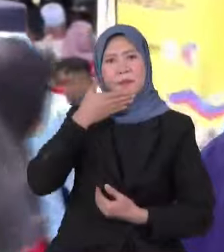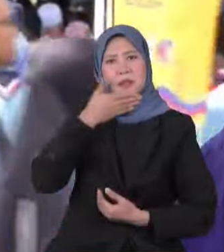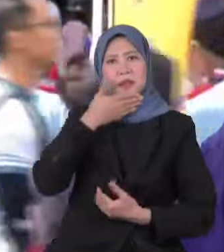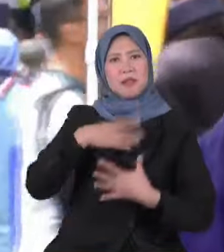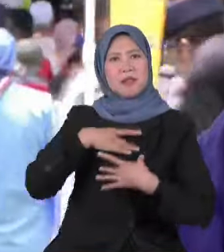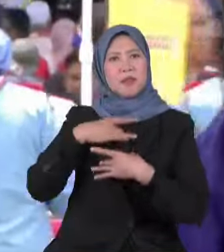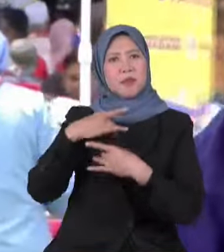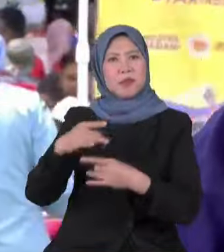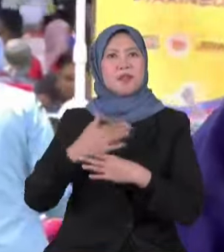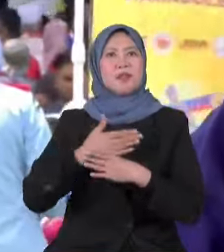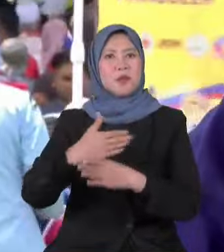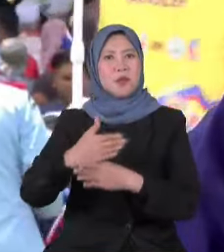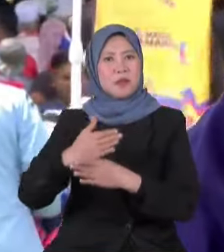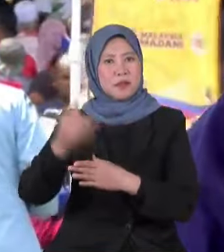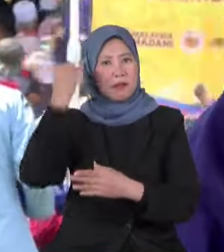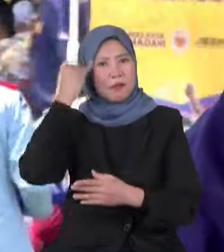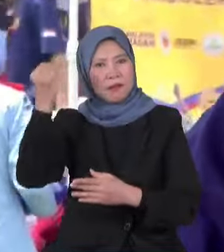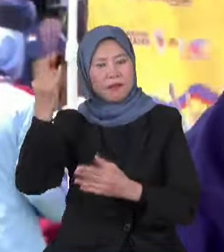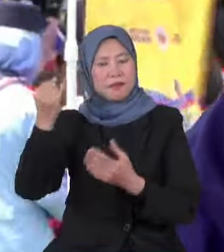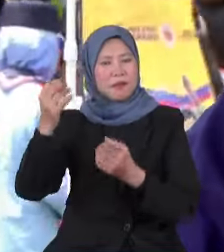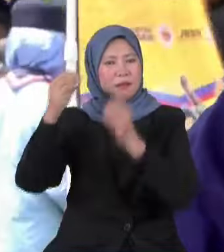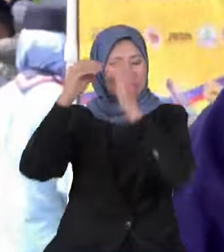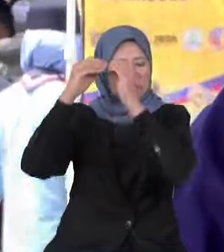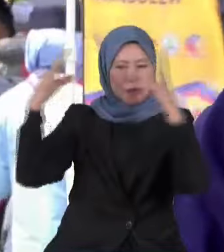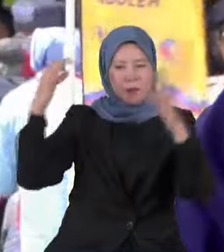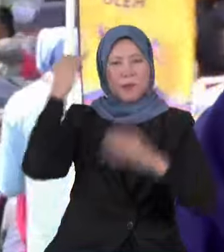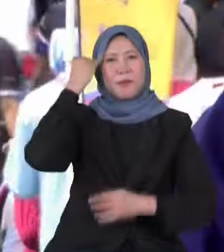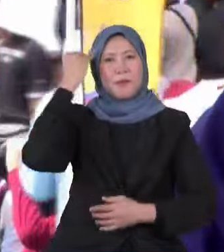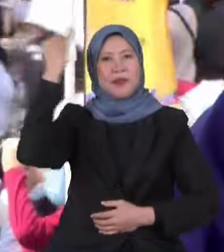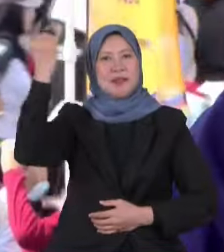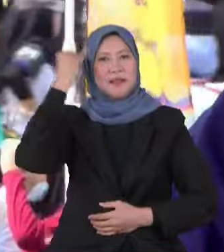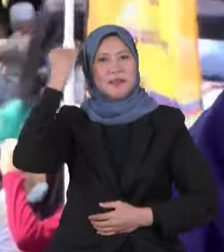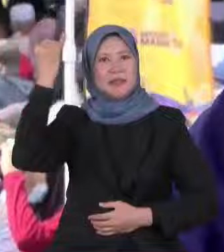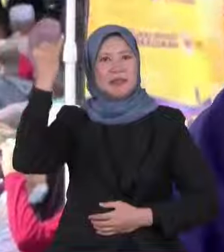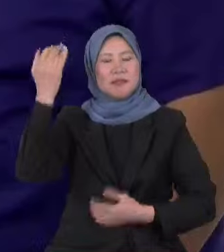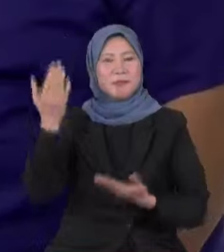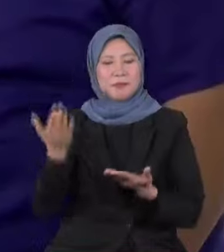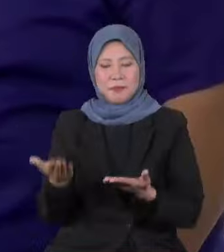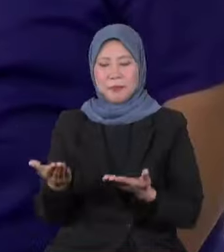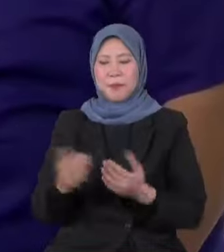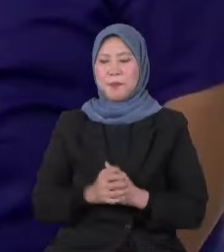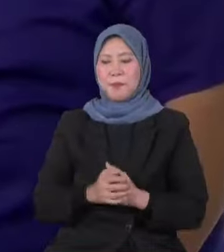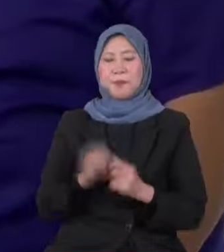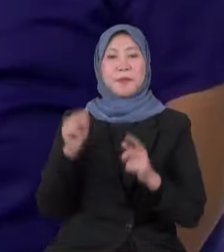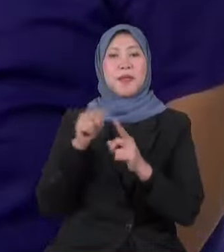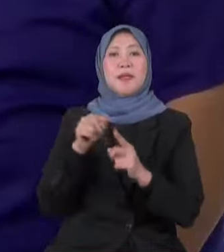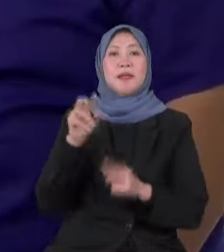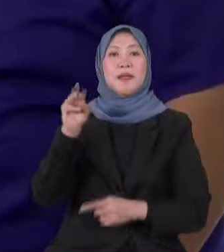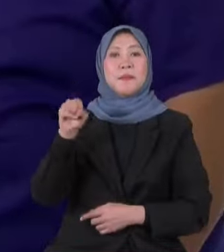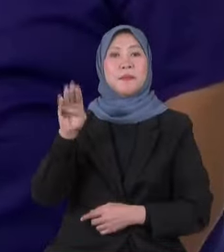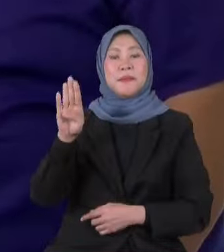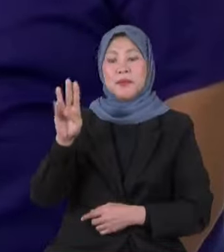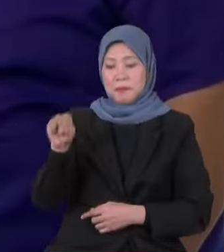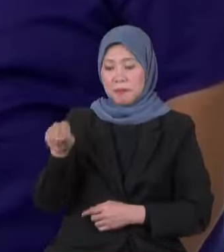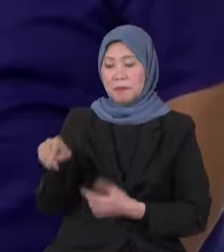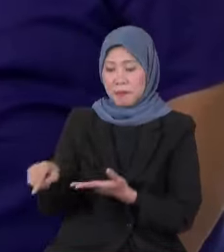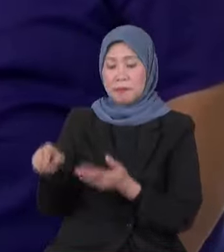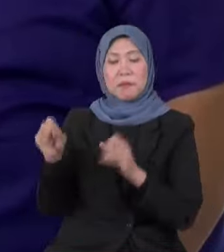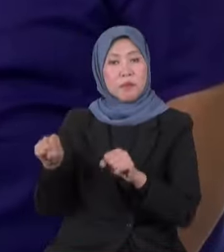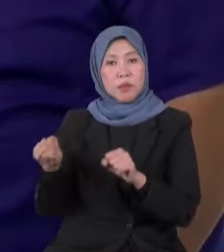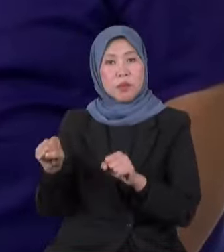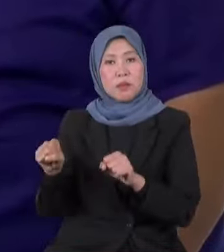suka berkongsi pandangan, nak berikan pencerahan, idea kepada Majlis Belia Malaysia. Jadi di manakah mereka